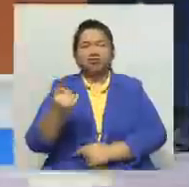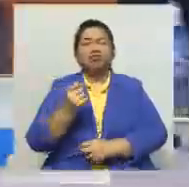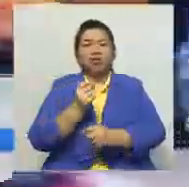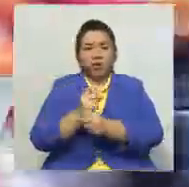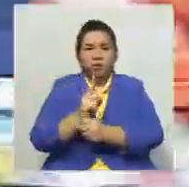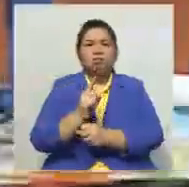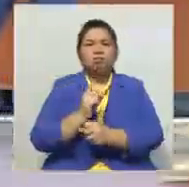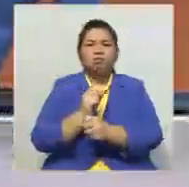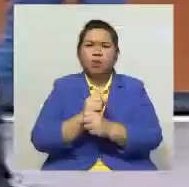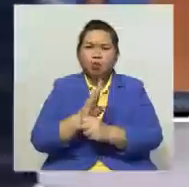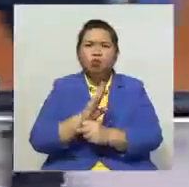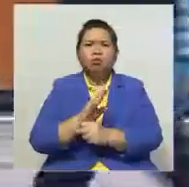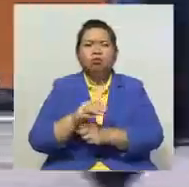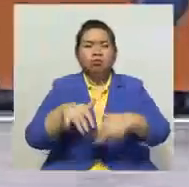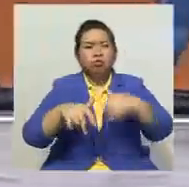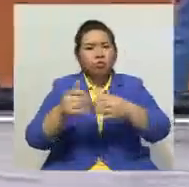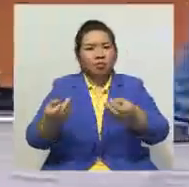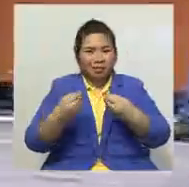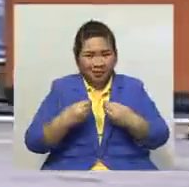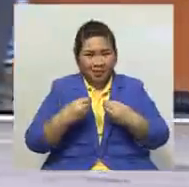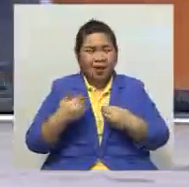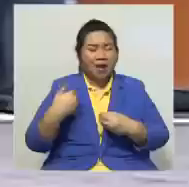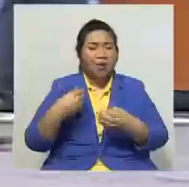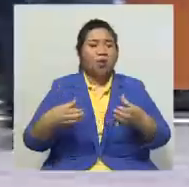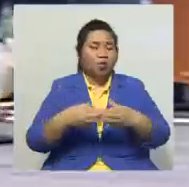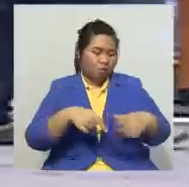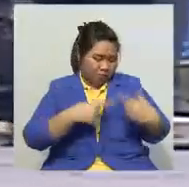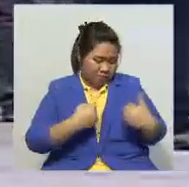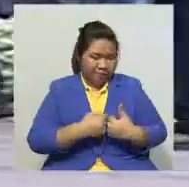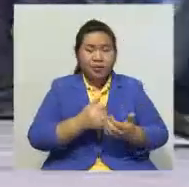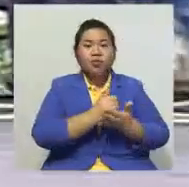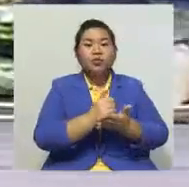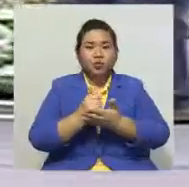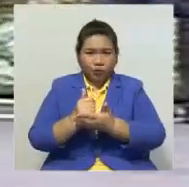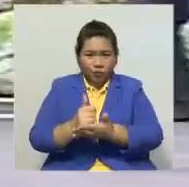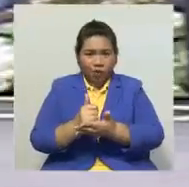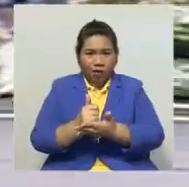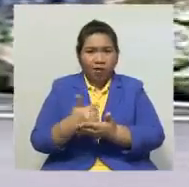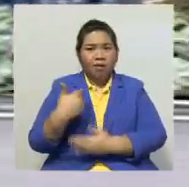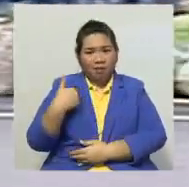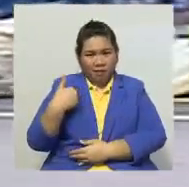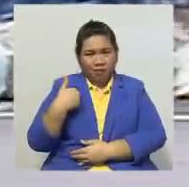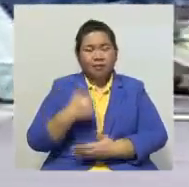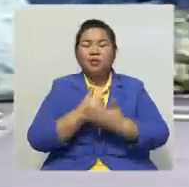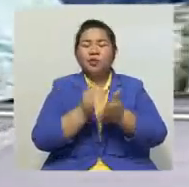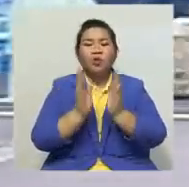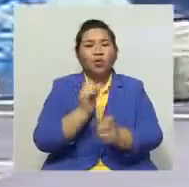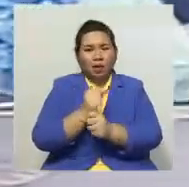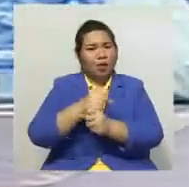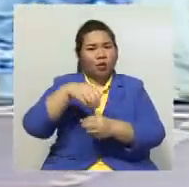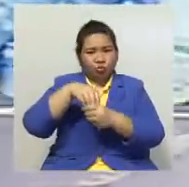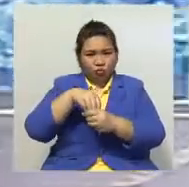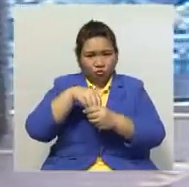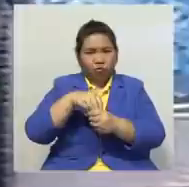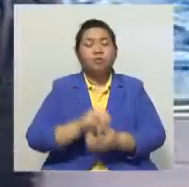าคจากประชาชนที่จะมาร่วมและก็ยังมีจิตอาสานะคะที่มาร่วมแรงร่วมใจเป็นส่วนหนึ่งช่วยเหลือเจ้าหน้าที่ที่จุดผ่าน